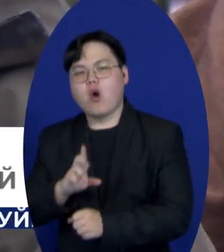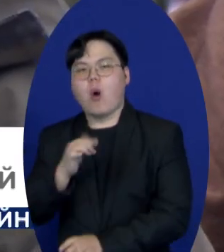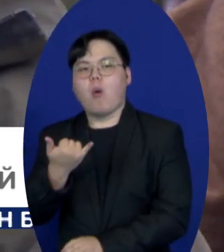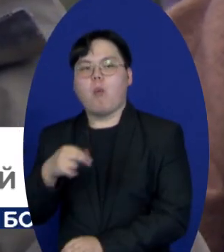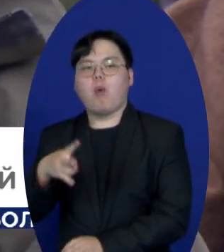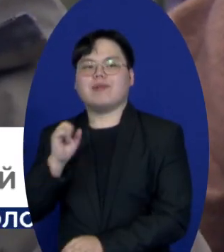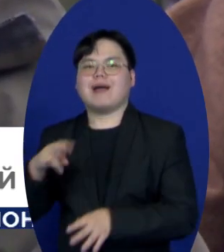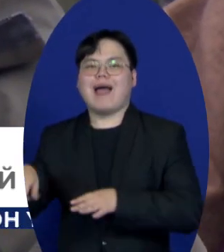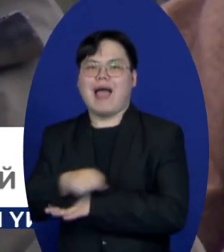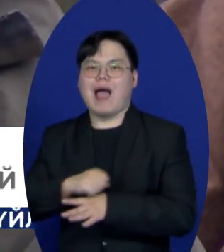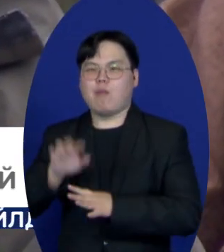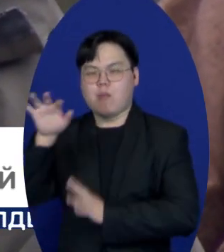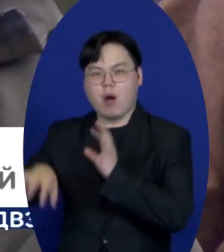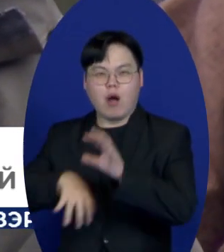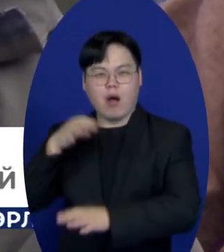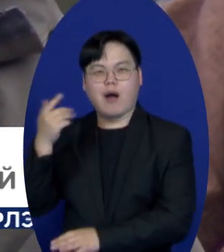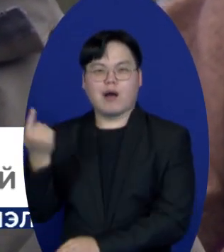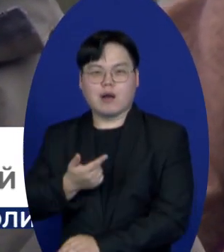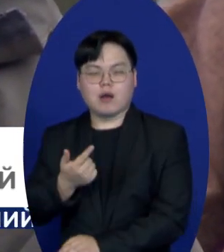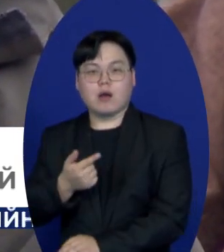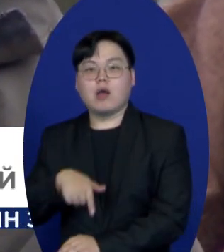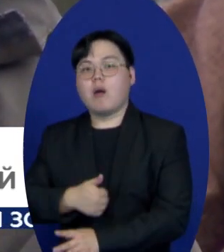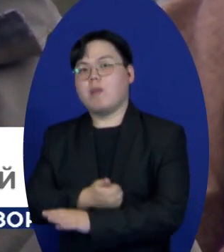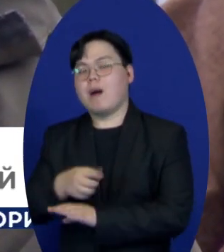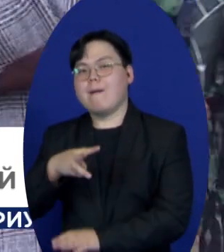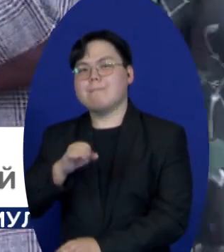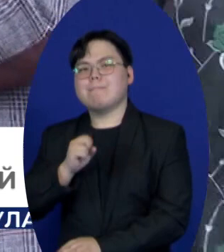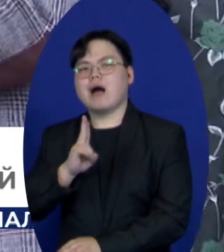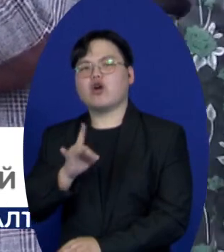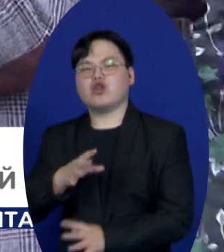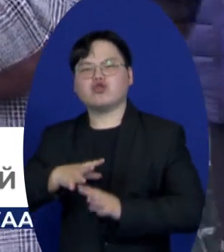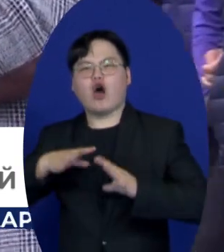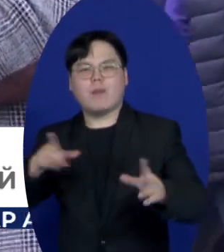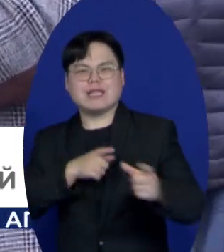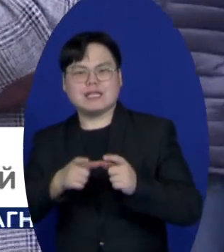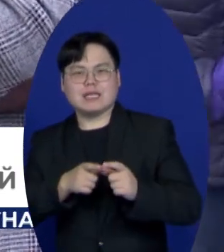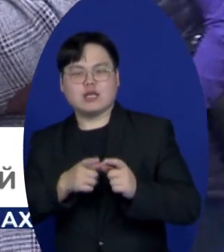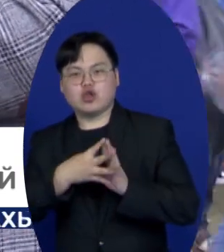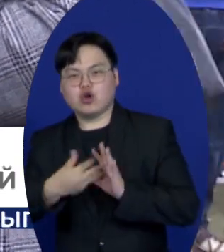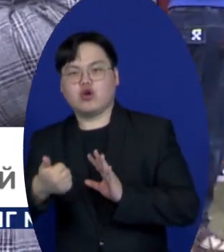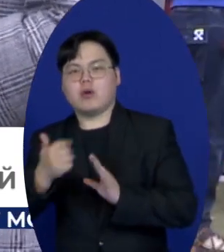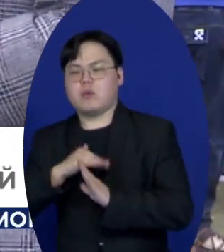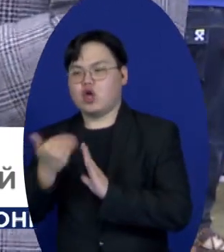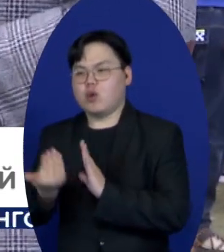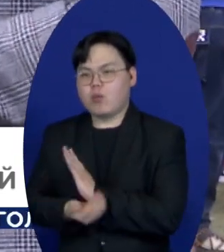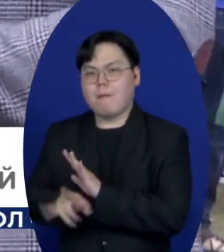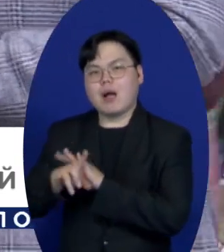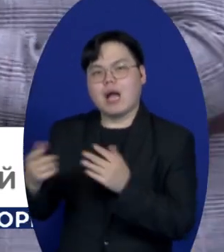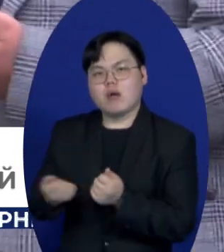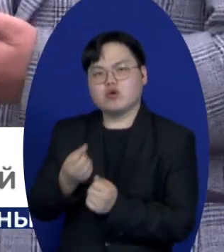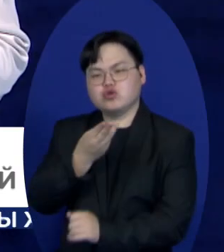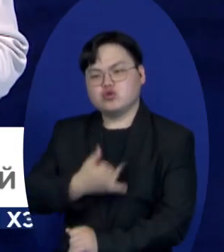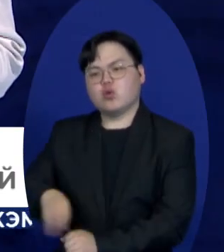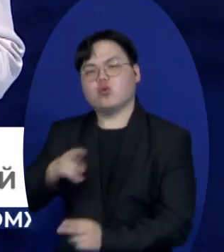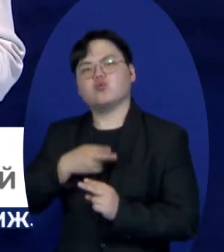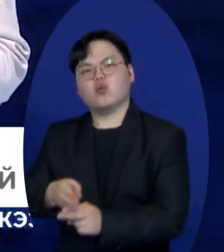ивент арга хэмжээ болсон. За энэ аялал жуулчлалын салбар бол макро эдийн засгийн шууд нөлөөллөс эхлээд нутгийн малчин иргэд өрх гэрийн амжиргаанд шууд нөлөөлөх ин томоохон